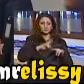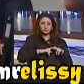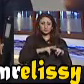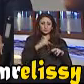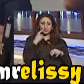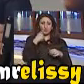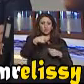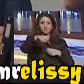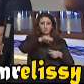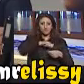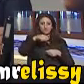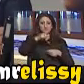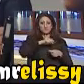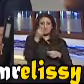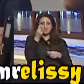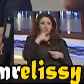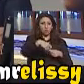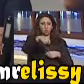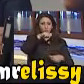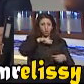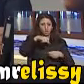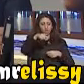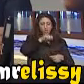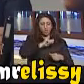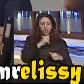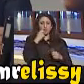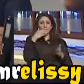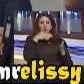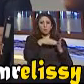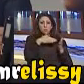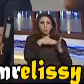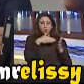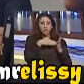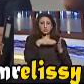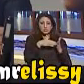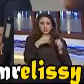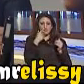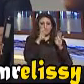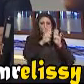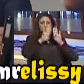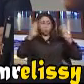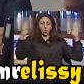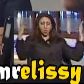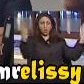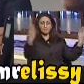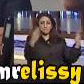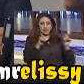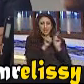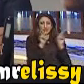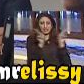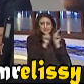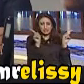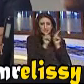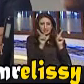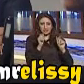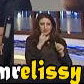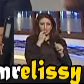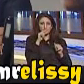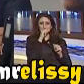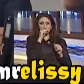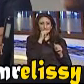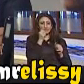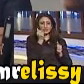صاحب عربية فول، أستاذ ماهر سعيد موظف في مجمع التحرير، أم وليد سائقة